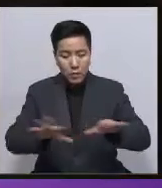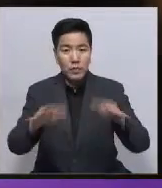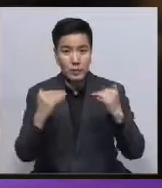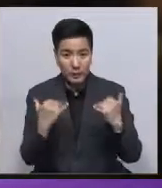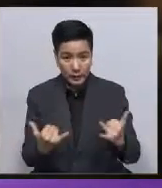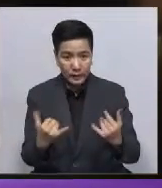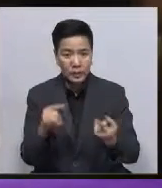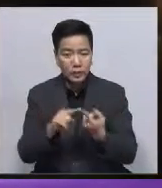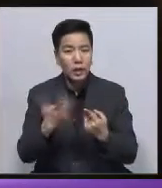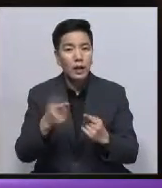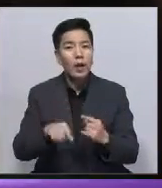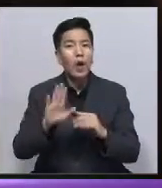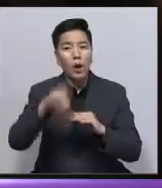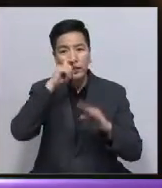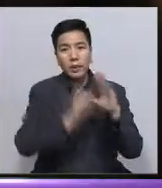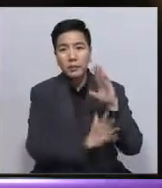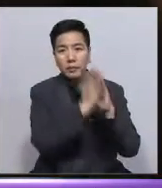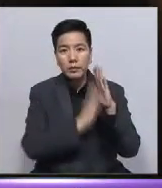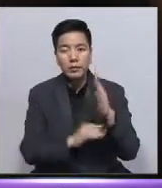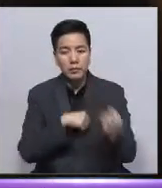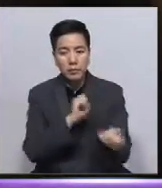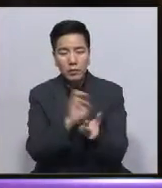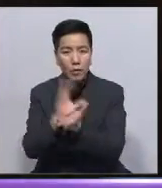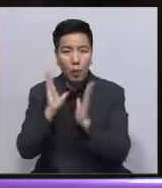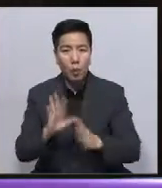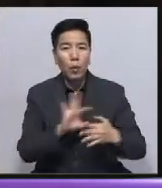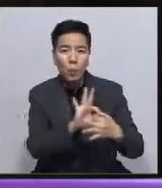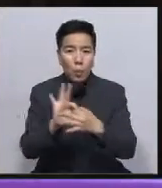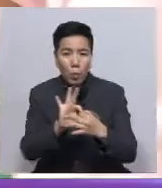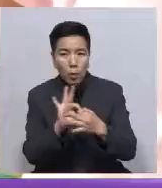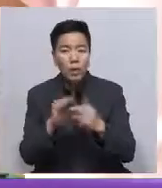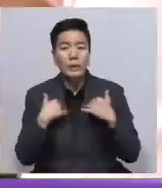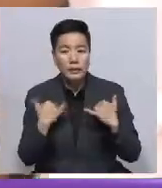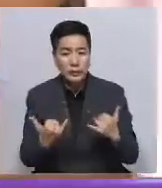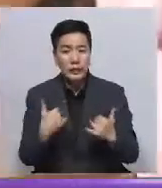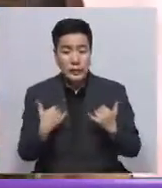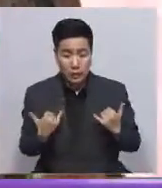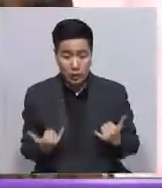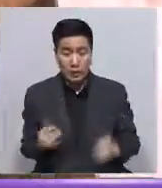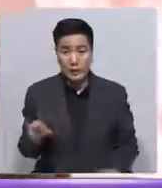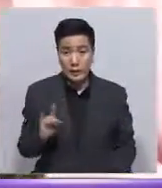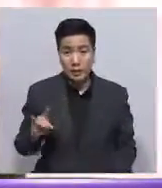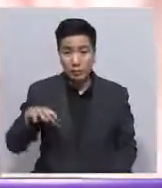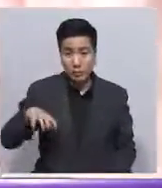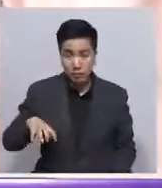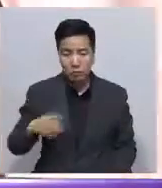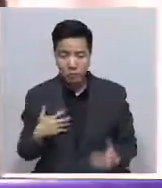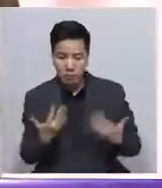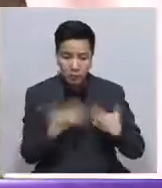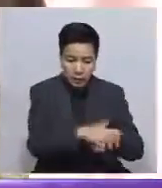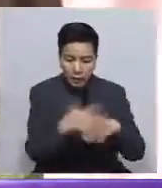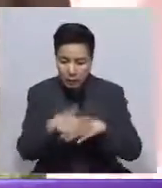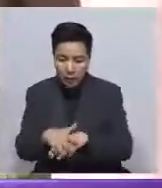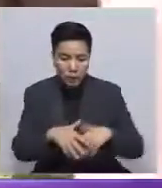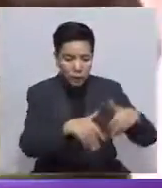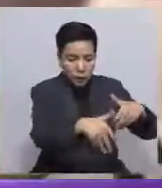นัขบ้าในพื้นที่ประเทศไทยจนสร้างความเป็นกังวลอย่างไม่น้อยและขณะนี้กรมปศุสัตว์ได้ลงไปประสานงานกับหน่วยงาน